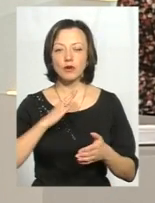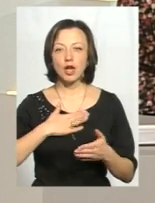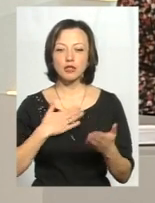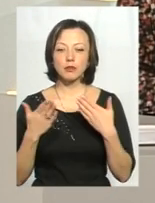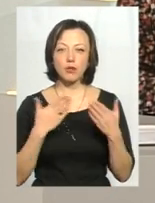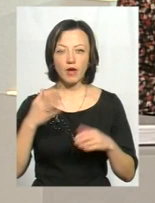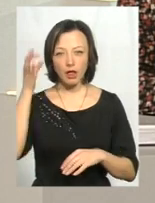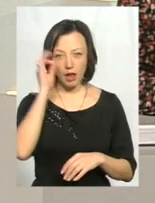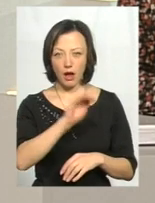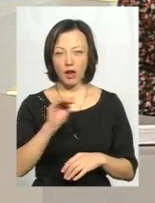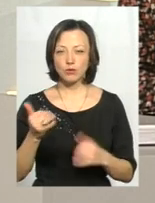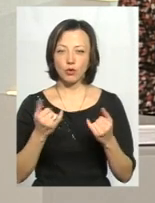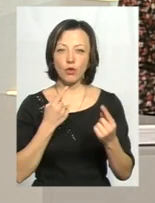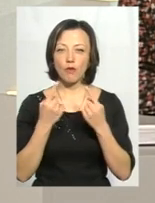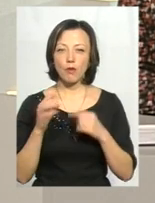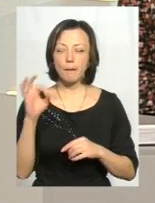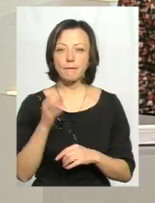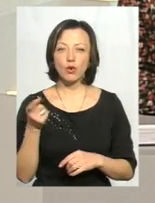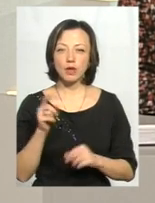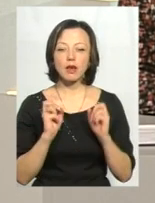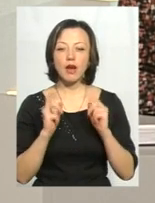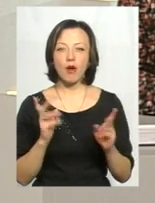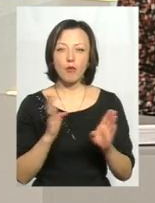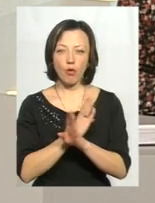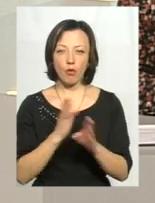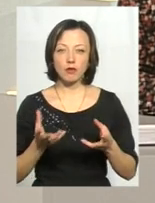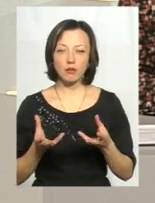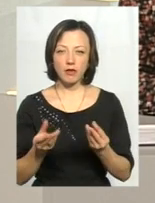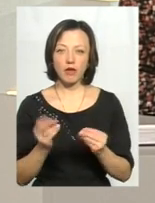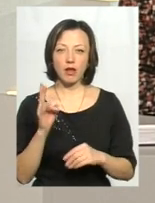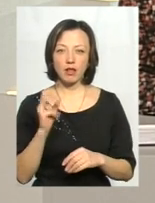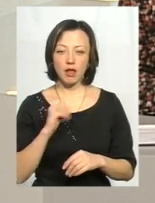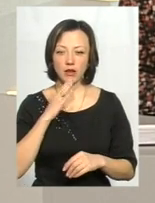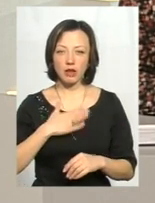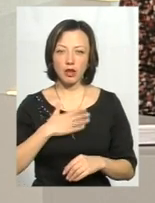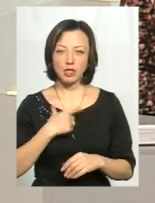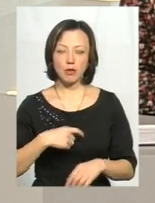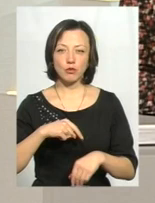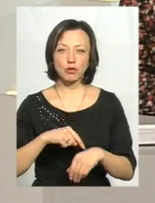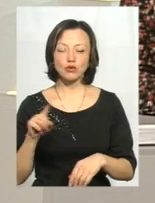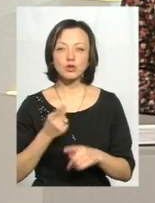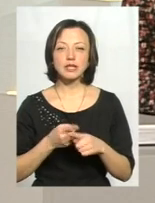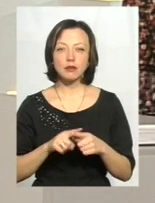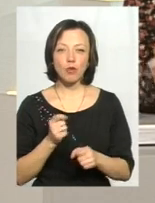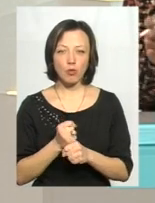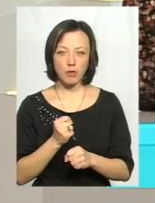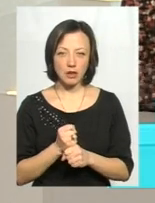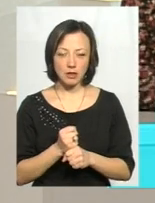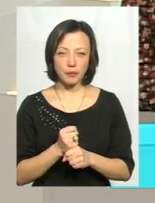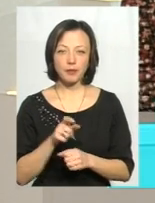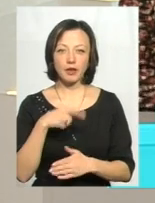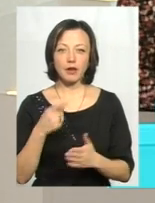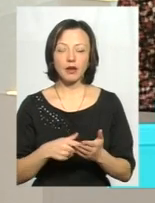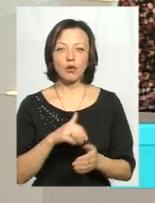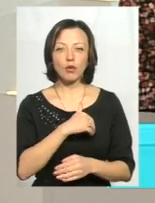Нагадую всім, що ми говоримо сьогодні про те, як погода впливає на наше самопочуття і що з цим робити.